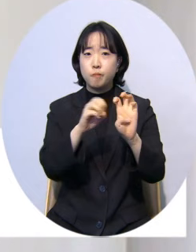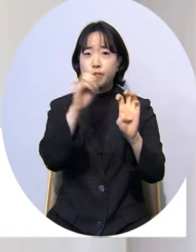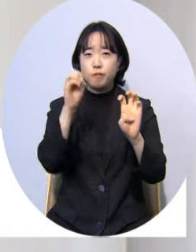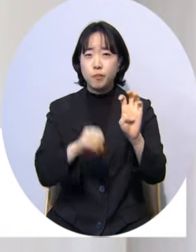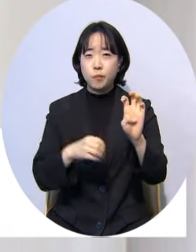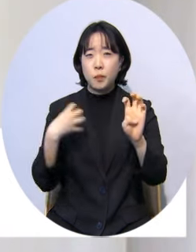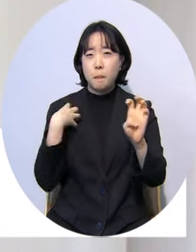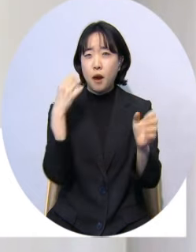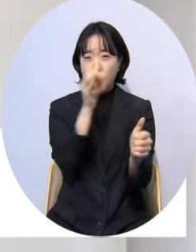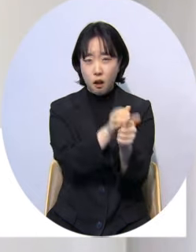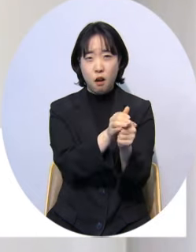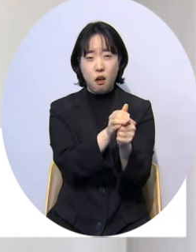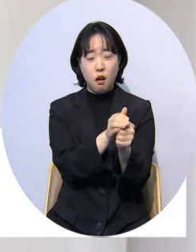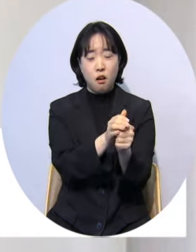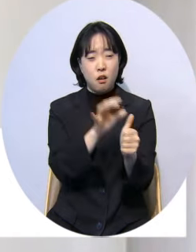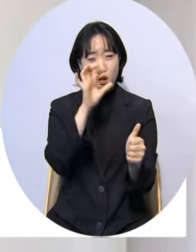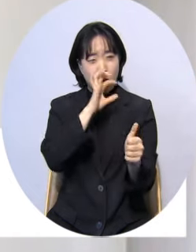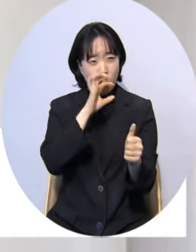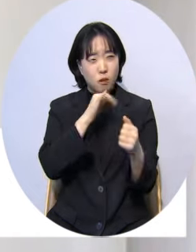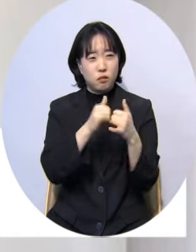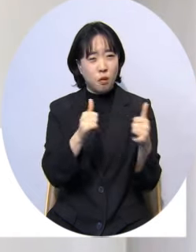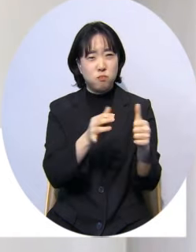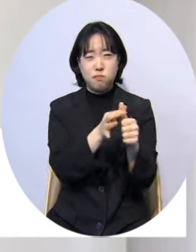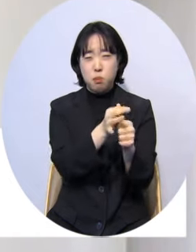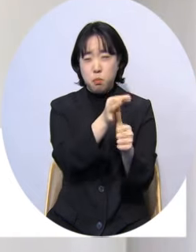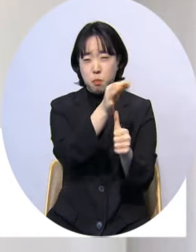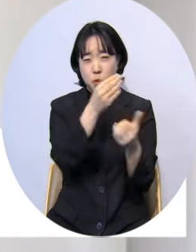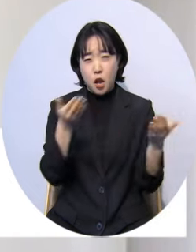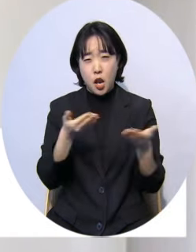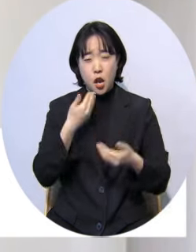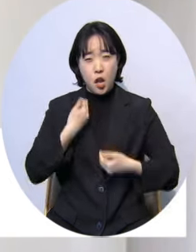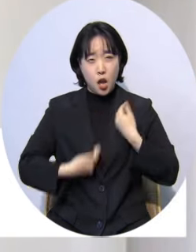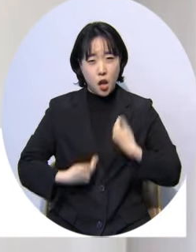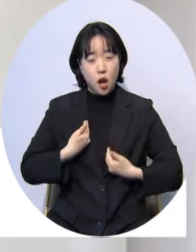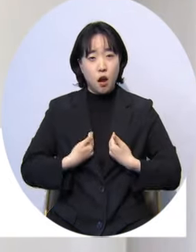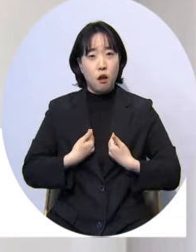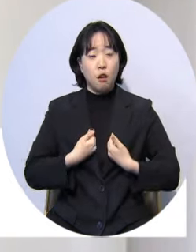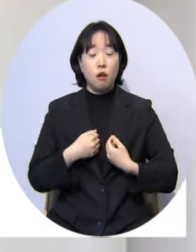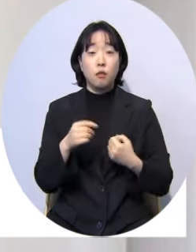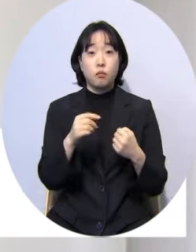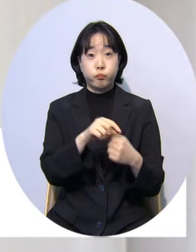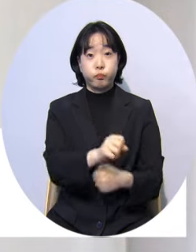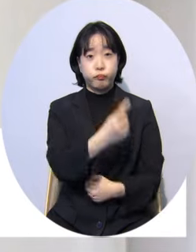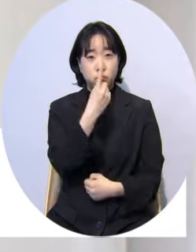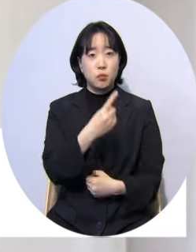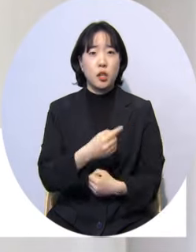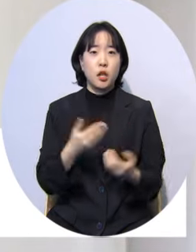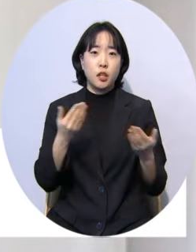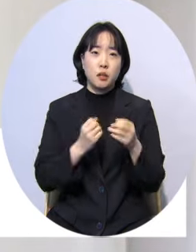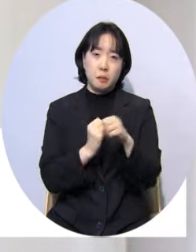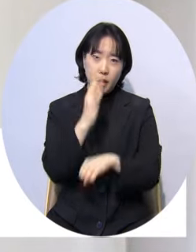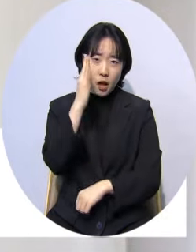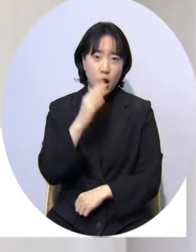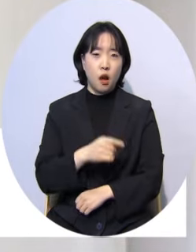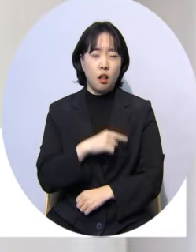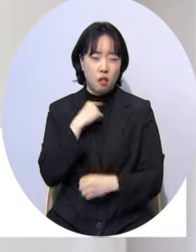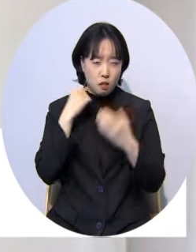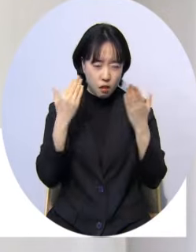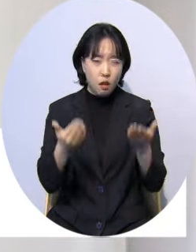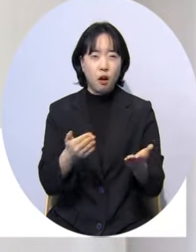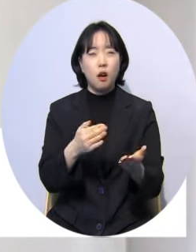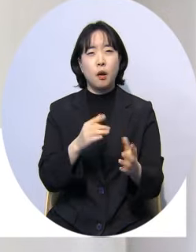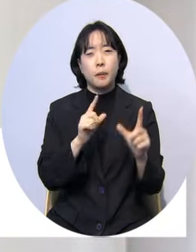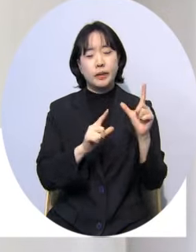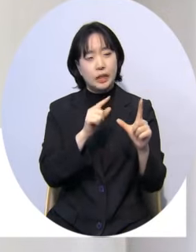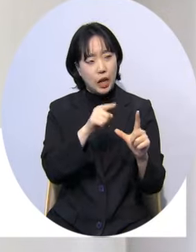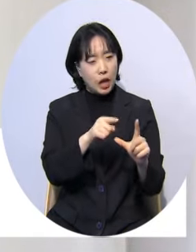지하는 전공의 과중한 근무환경 그리고 그로 인한 괄호 헌신 이런 것들이